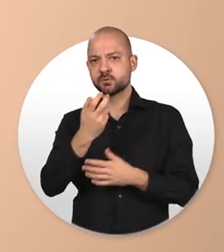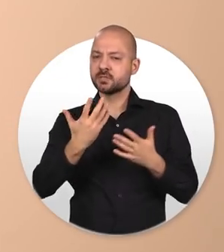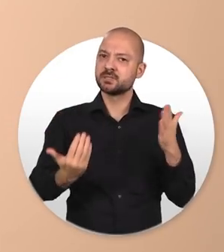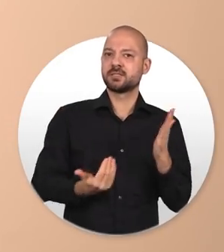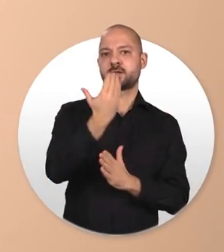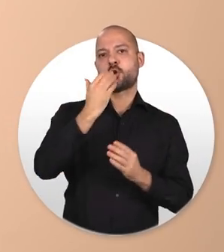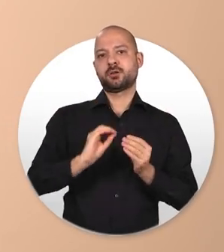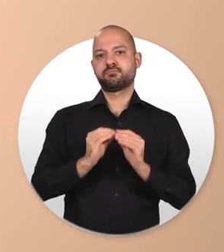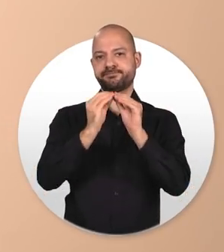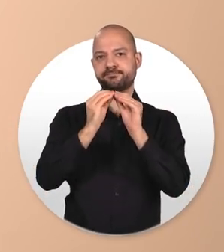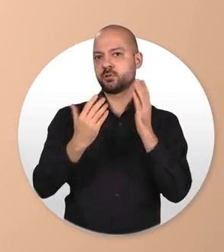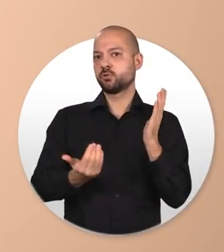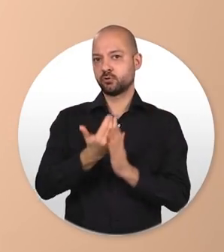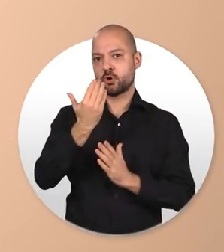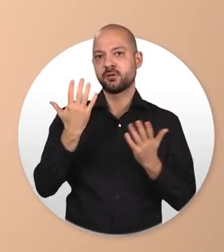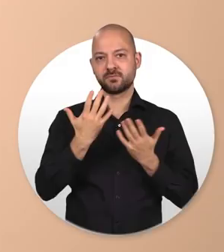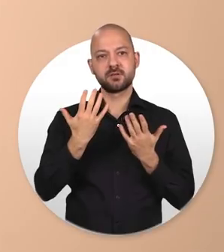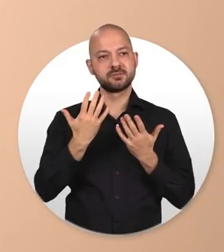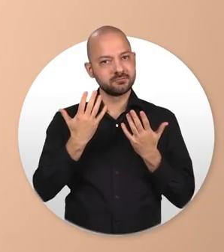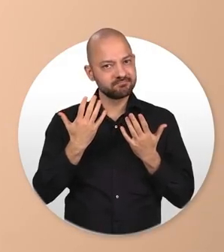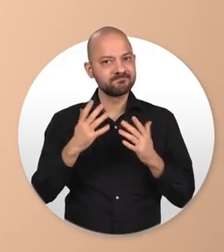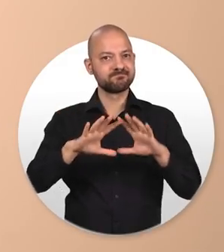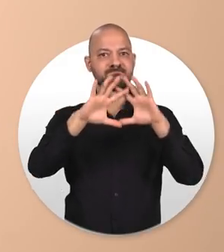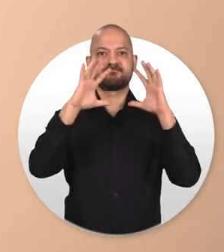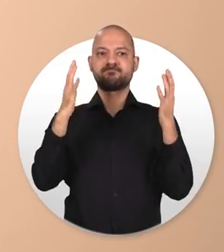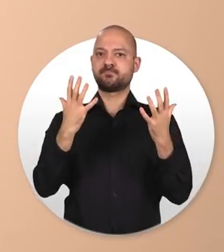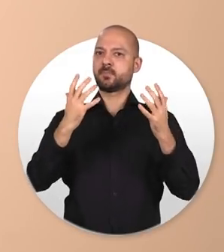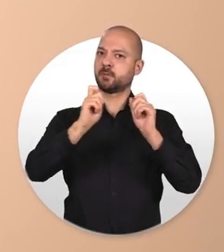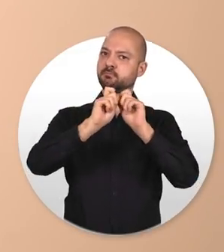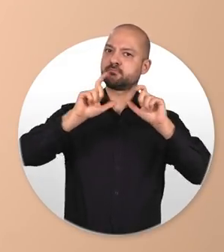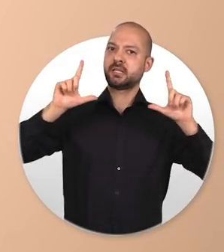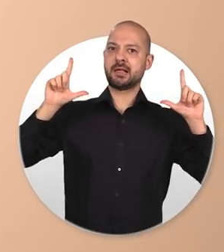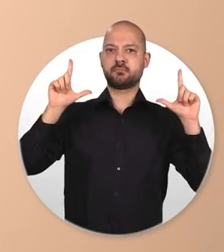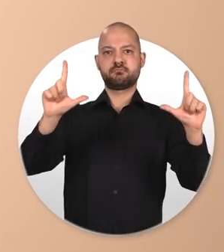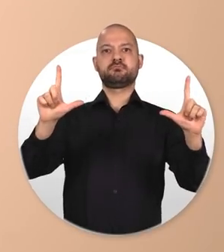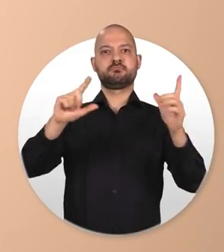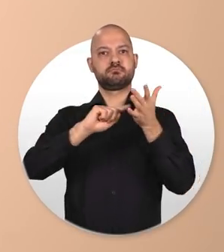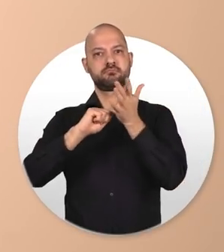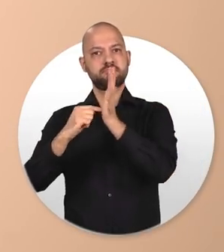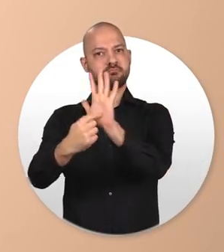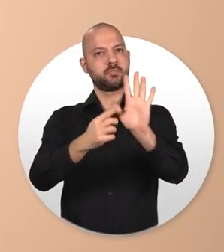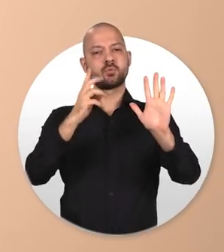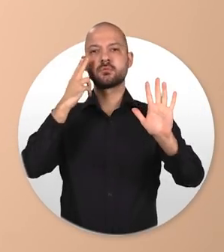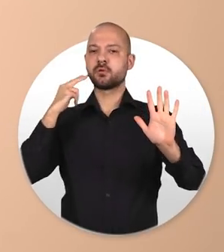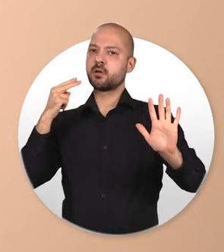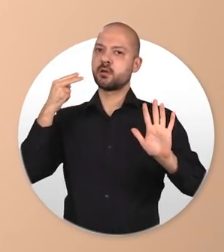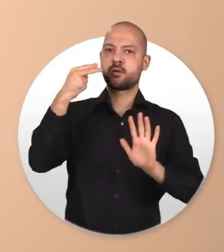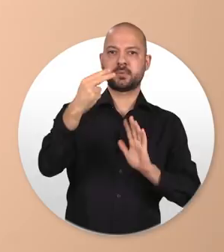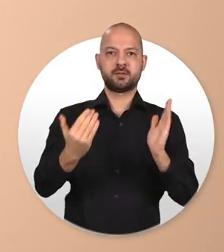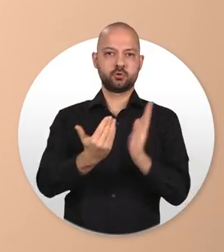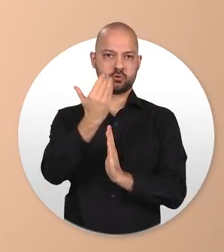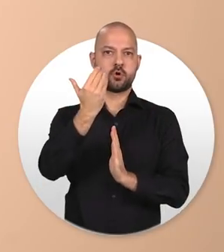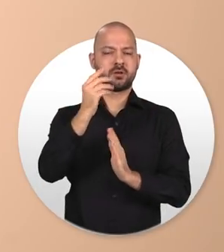probieren, eine Novität voranzubringen. Die Novität war, dem ganzen neues Bild zu gehen, einen neuen Namen an eine Hemmschwelle